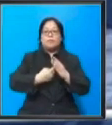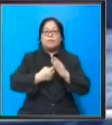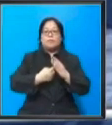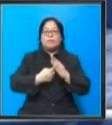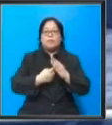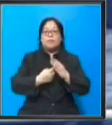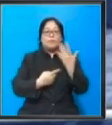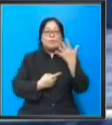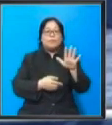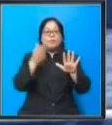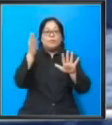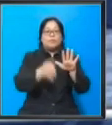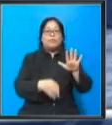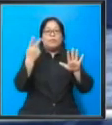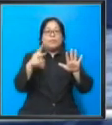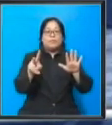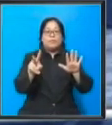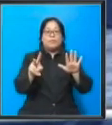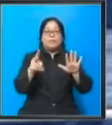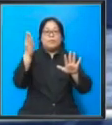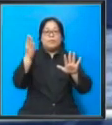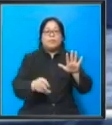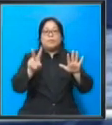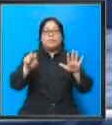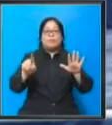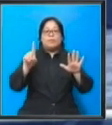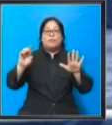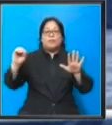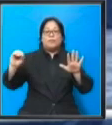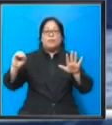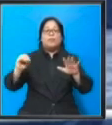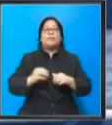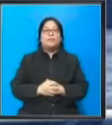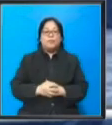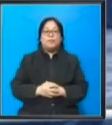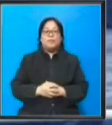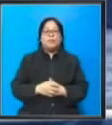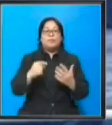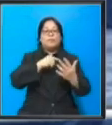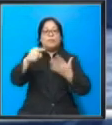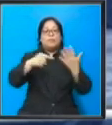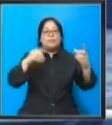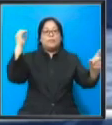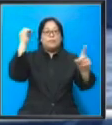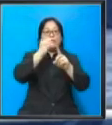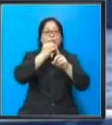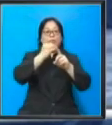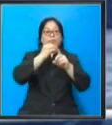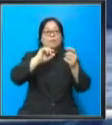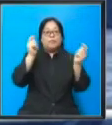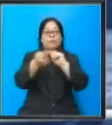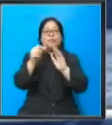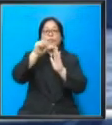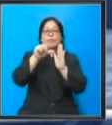daripada 15-9 Desember tahun 2010 lagi antara objektif penggubalan